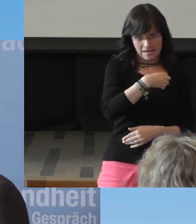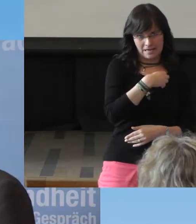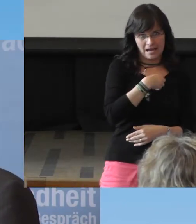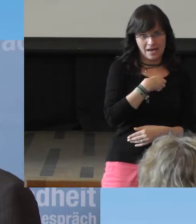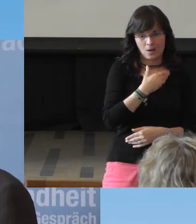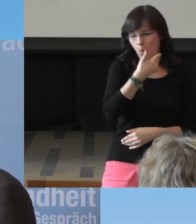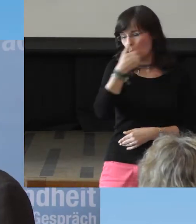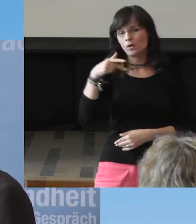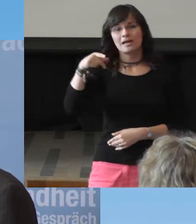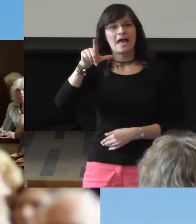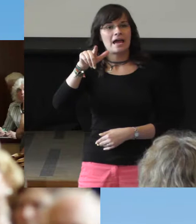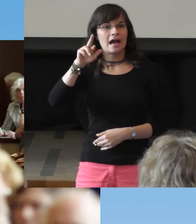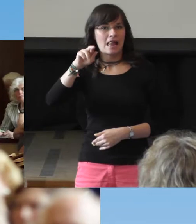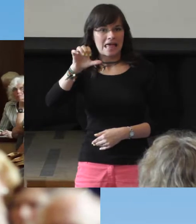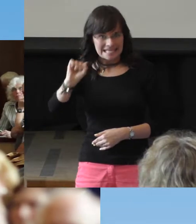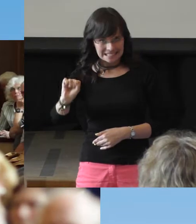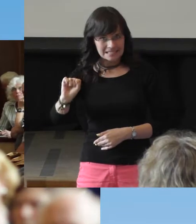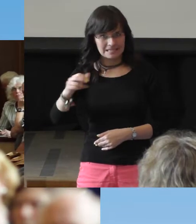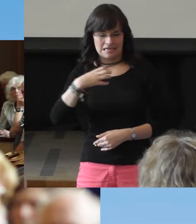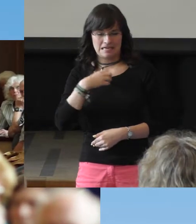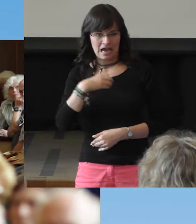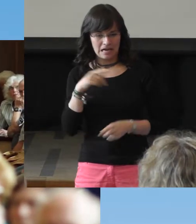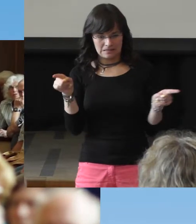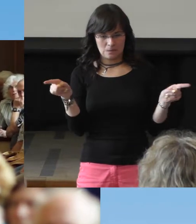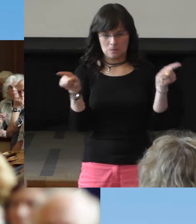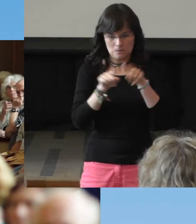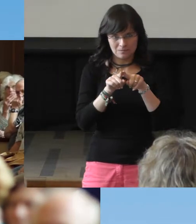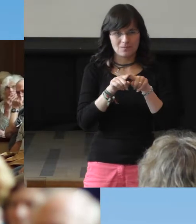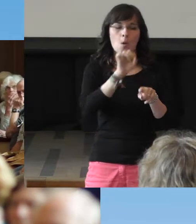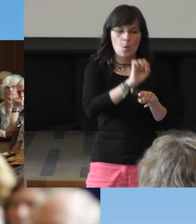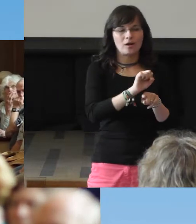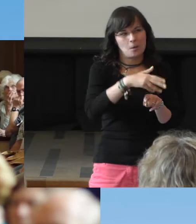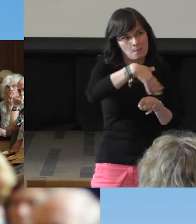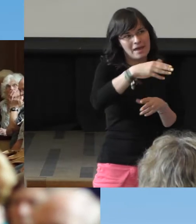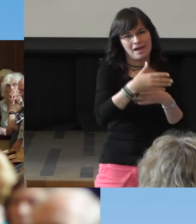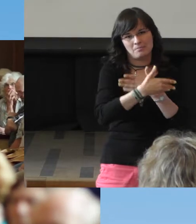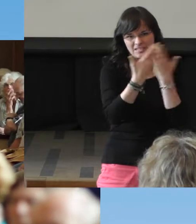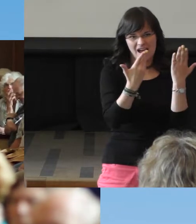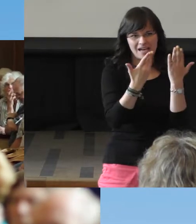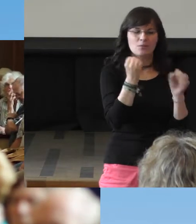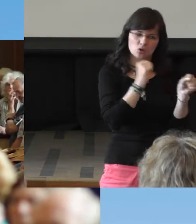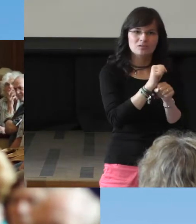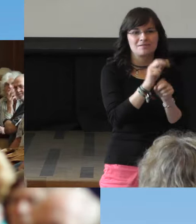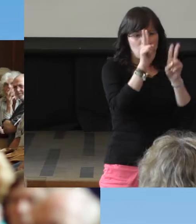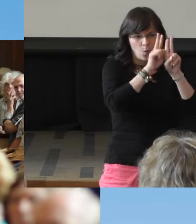verbunden ist, die kann durchaus ihre Beschwerden auch tagsüber, aber eben mehr in Ruhe als beim Rumlaufen.